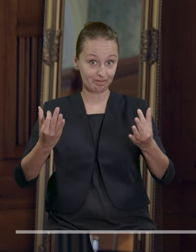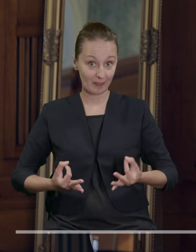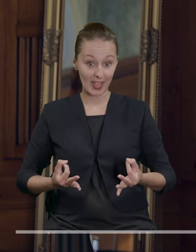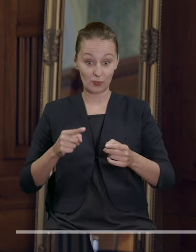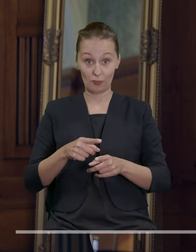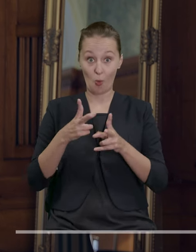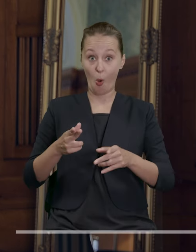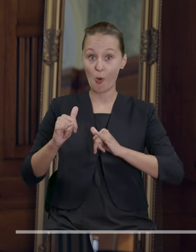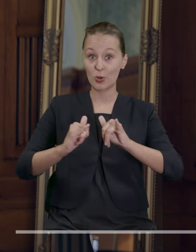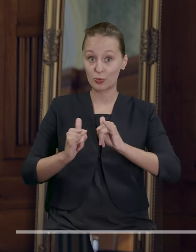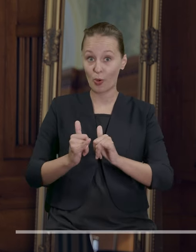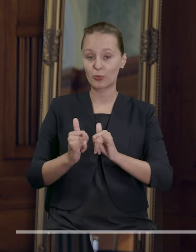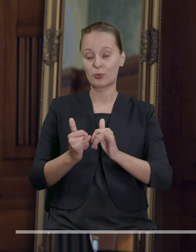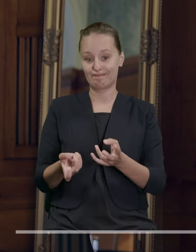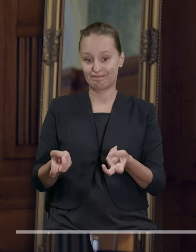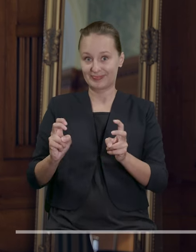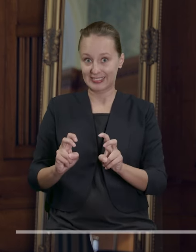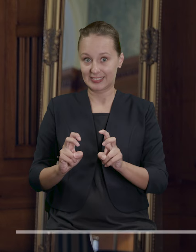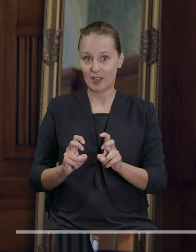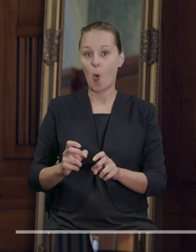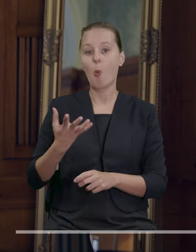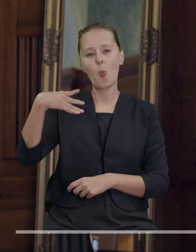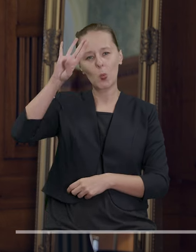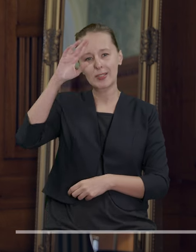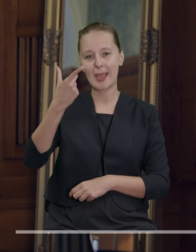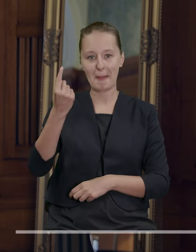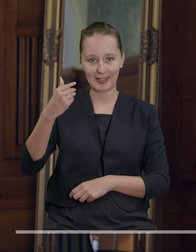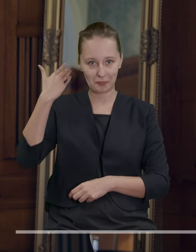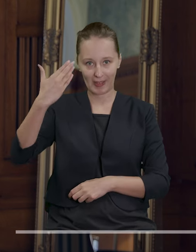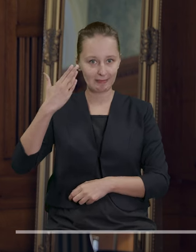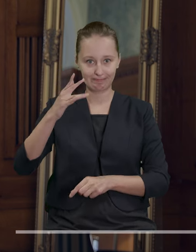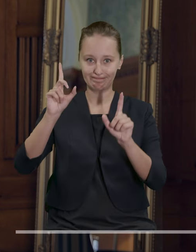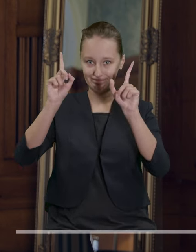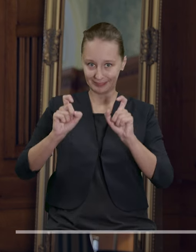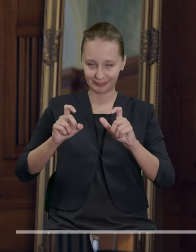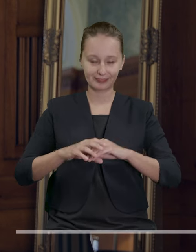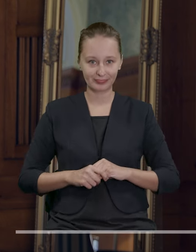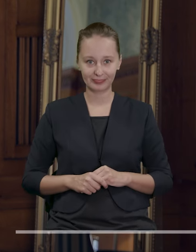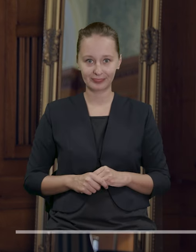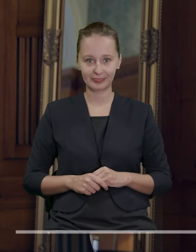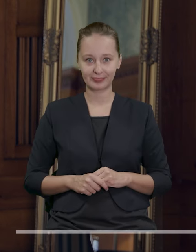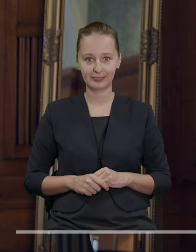współtworzyliśmy w tej kadencji, również to się rozpoczęło, Łódzkie Partnerstwo Akademickie.